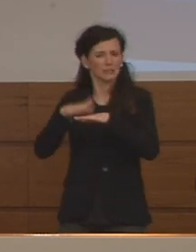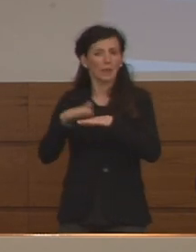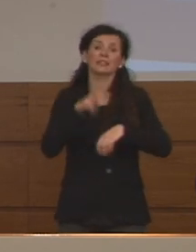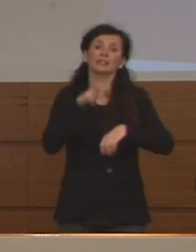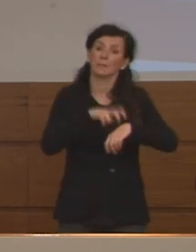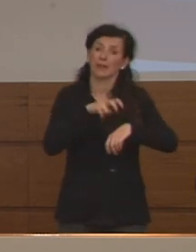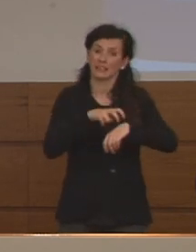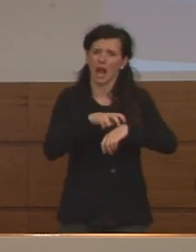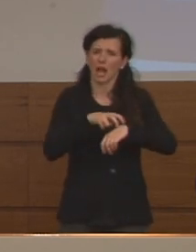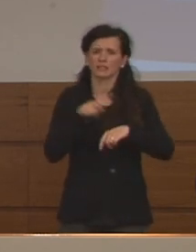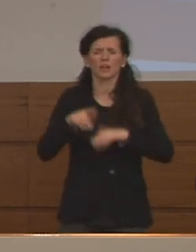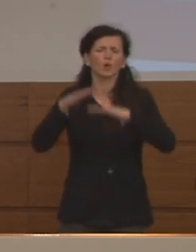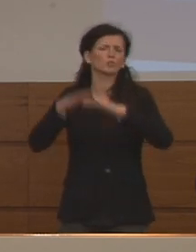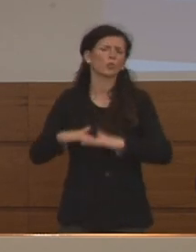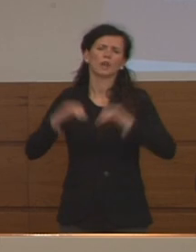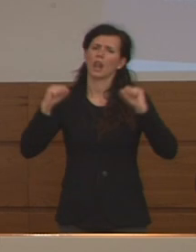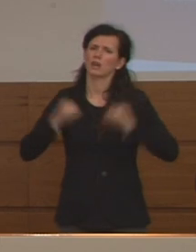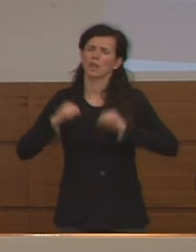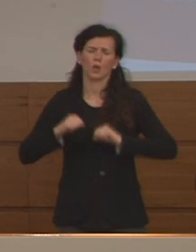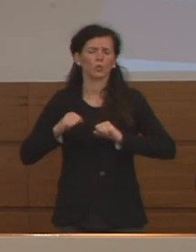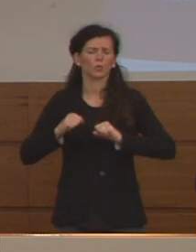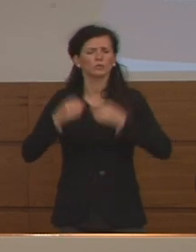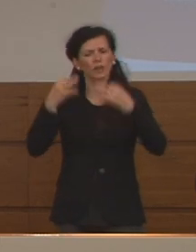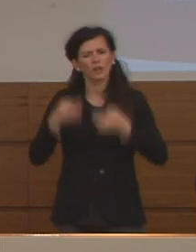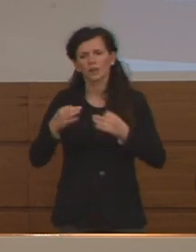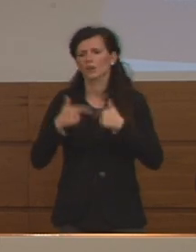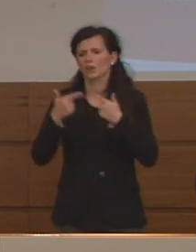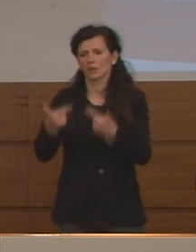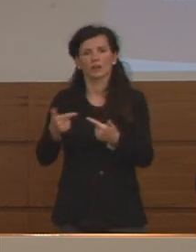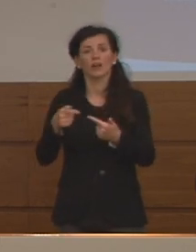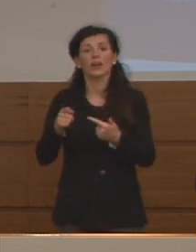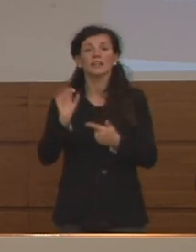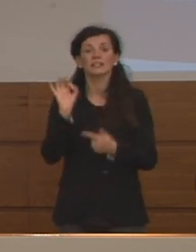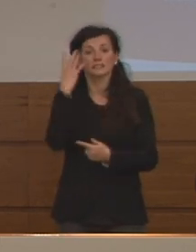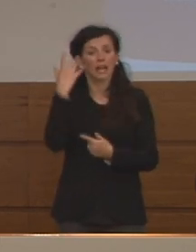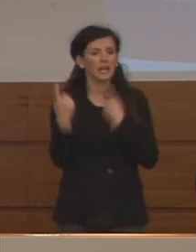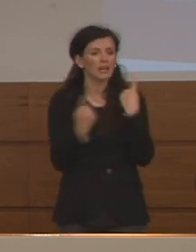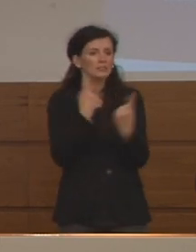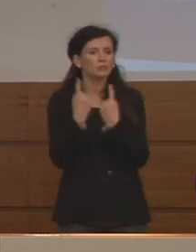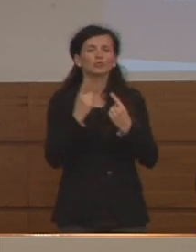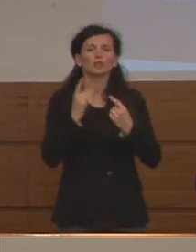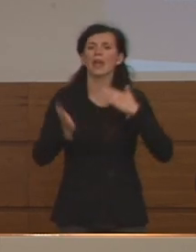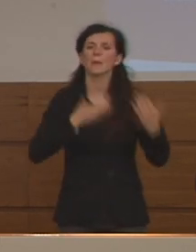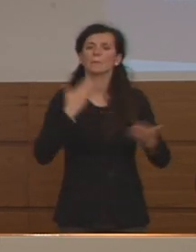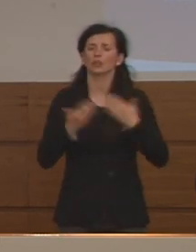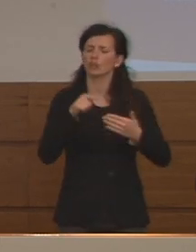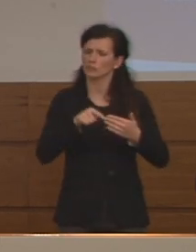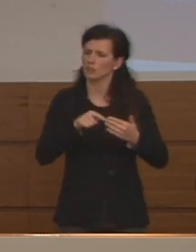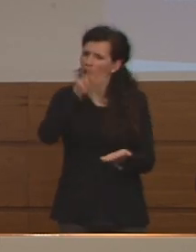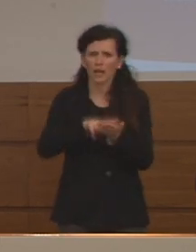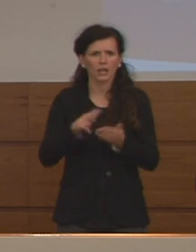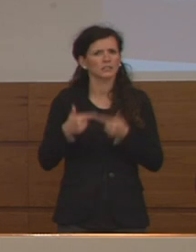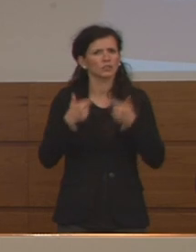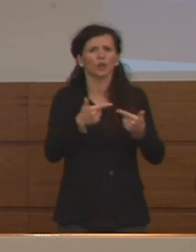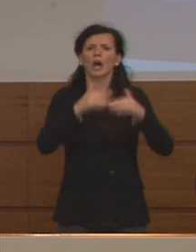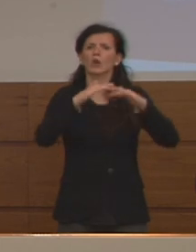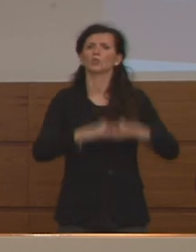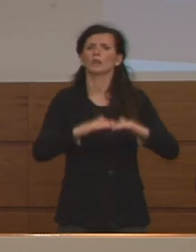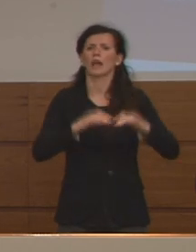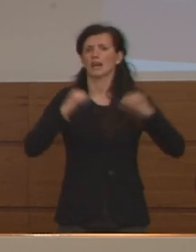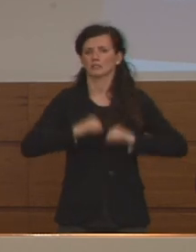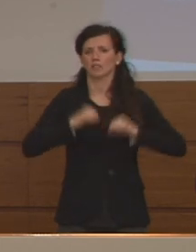è una grande garanzia e anche nelle emergenze questo viene garantito con grandi sacrifici grande impegno